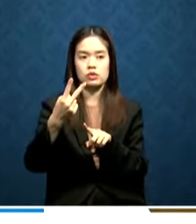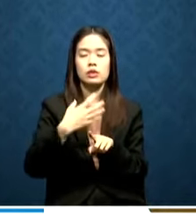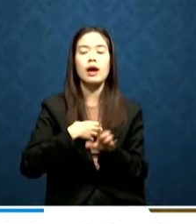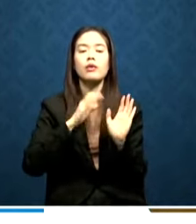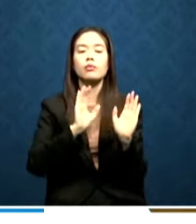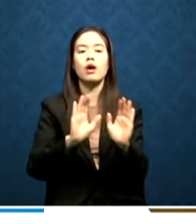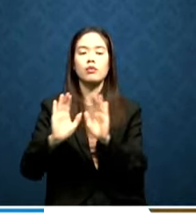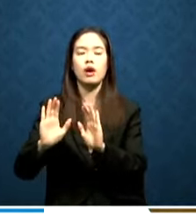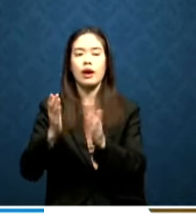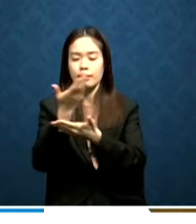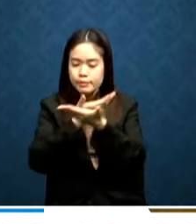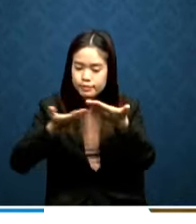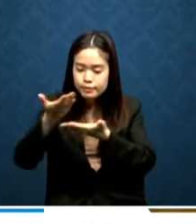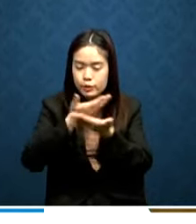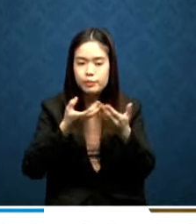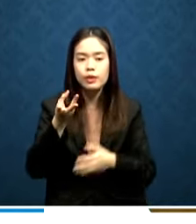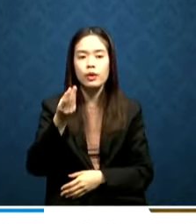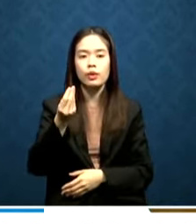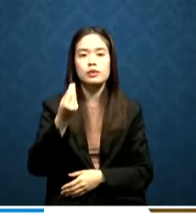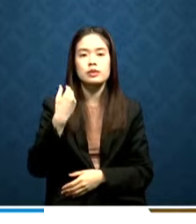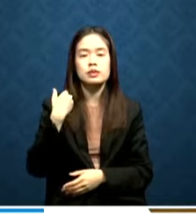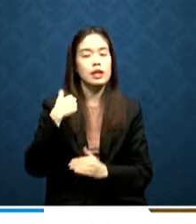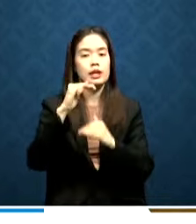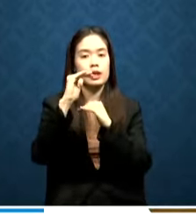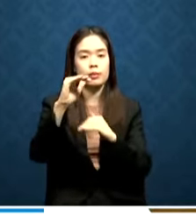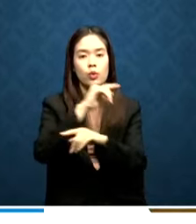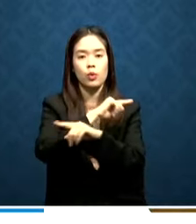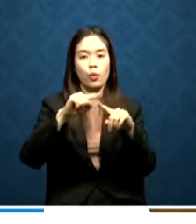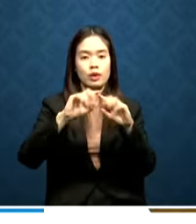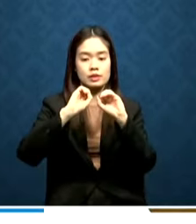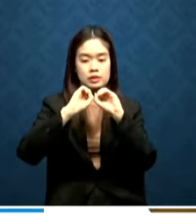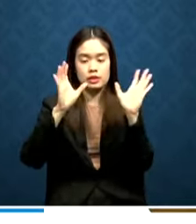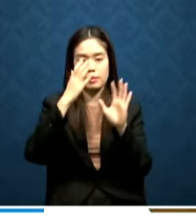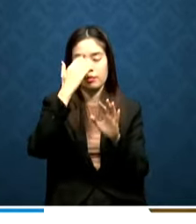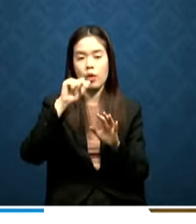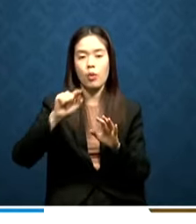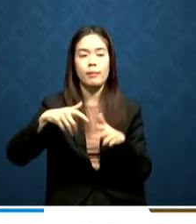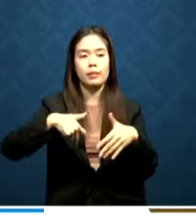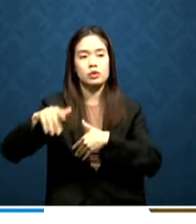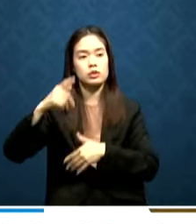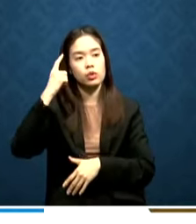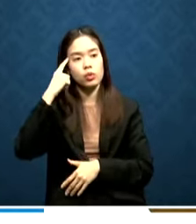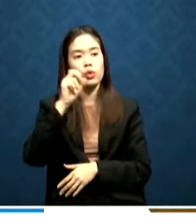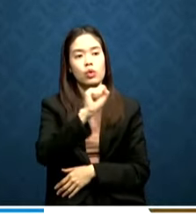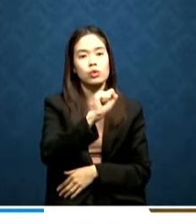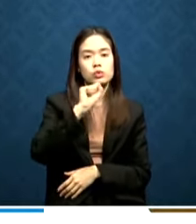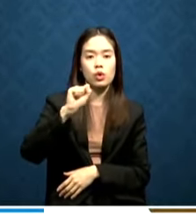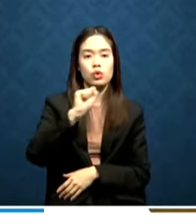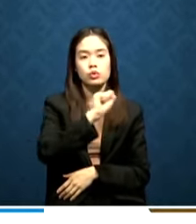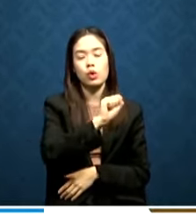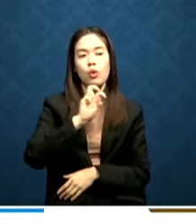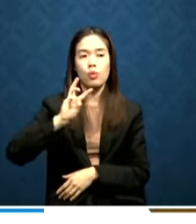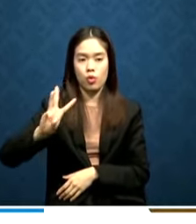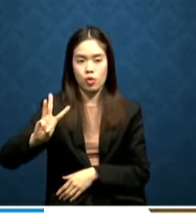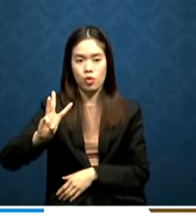านว่าช่วยกันพิจารณาเร็วๆจะได้ไปลงตรงนั้นก็คือว่ามันจะประชาชนจะได้สบายใจว่าสภาของเราทั้งวุฒิสภาและสมาชิกสภาผู้แทน